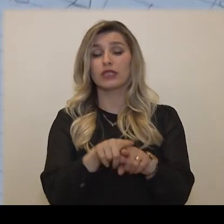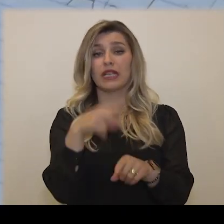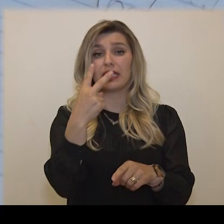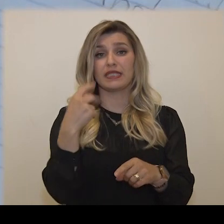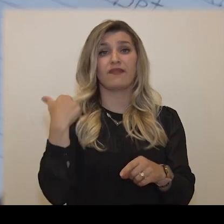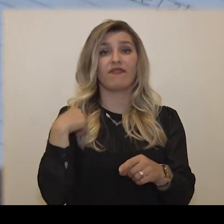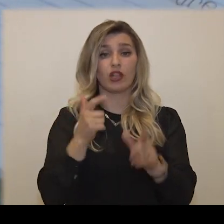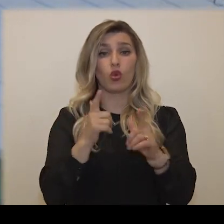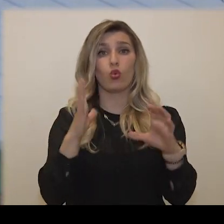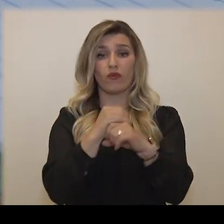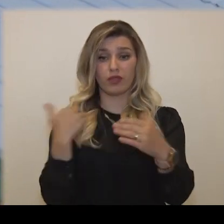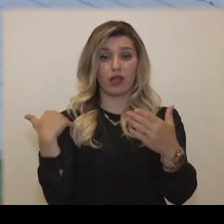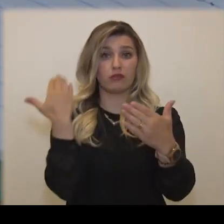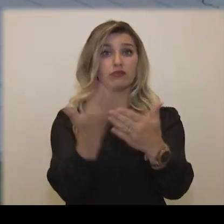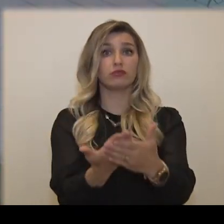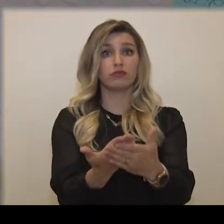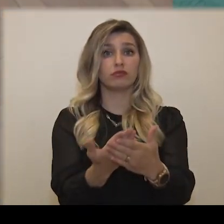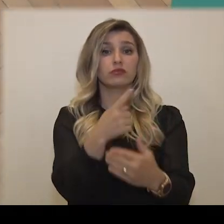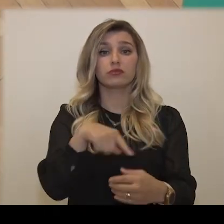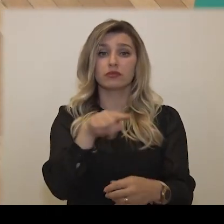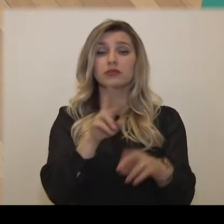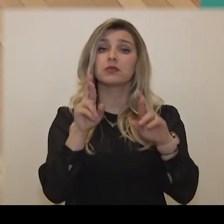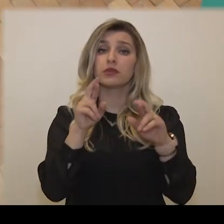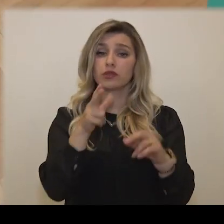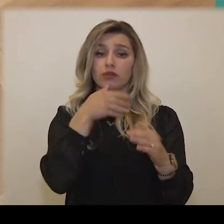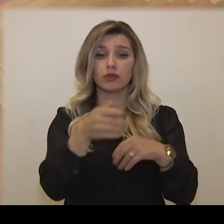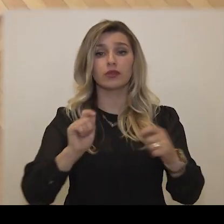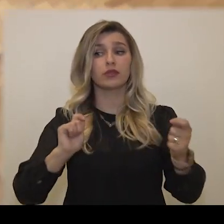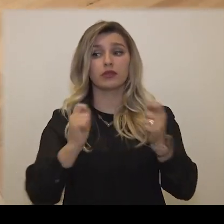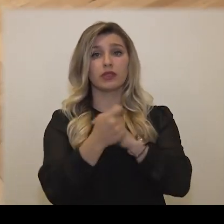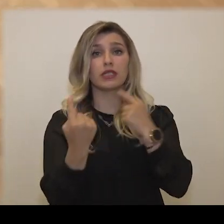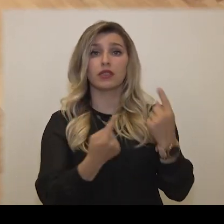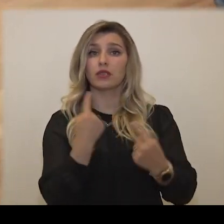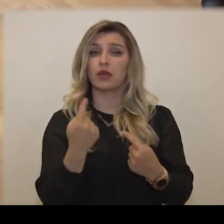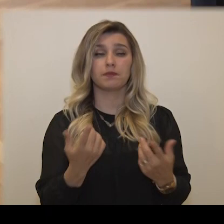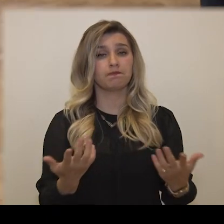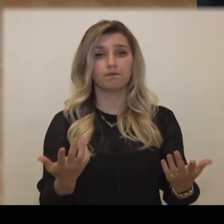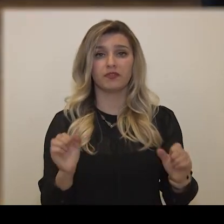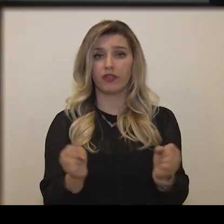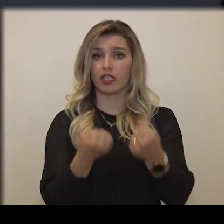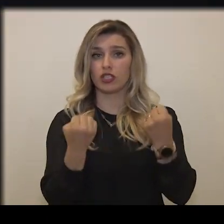pas përfundimit të luftës, shpresat për ndryshim të kësaj gjendje nuk janë të mëdha.